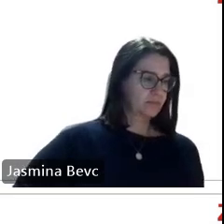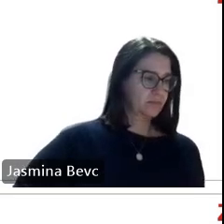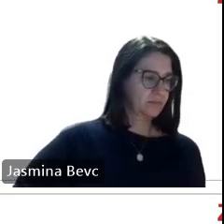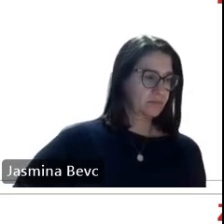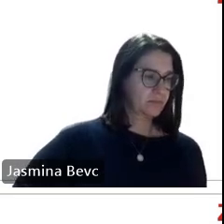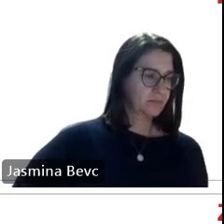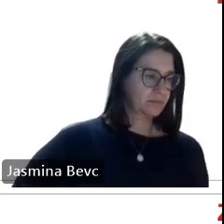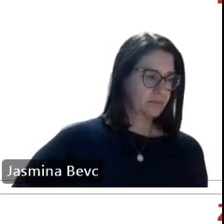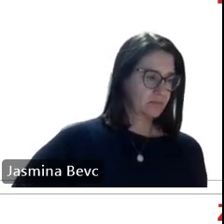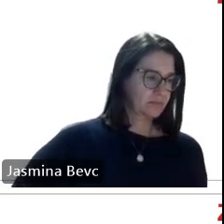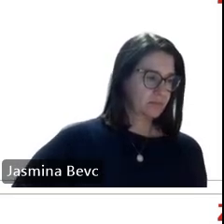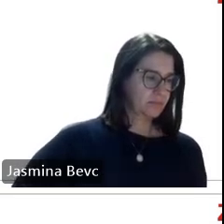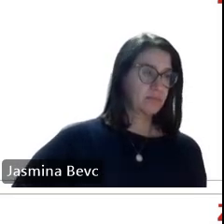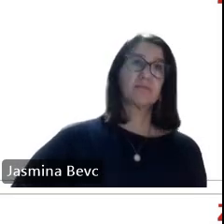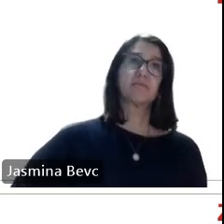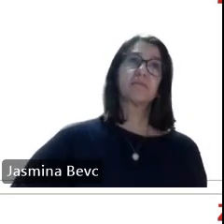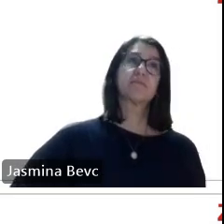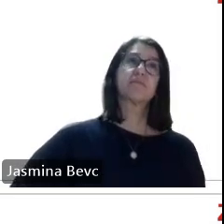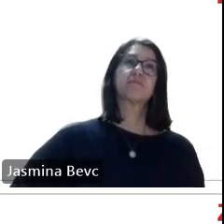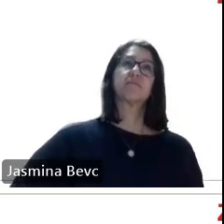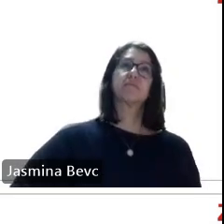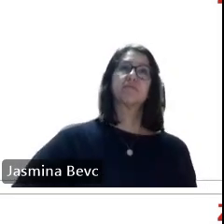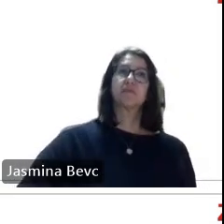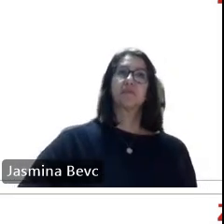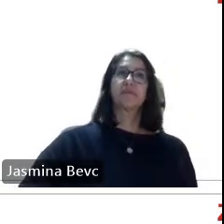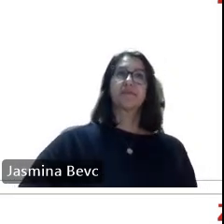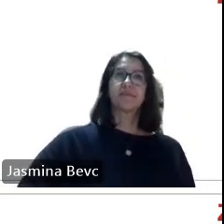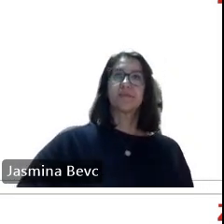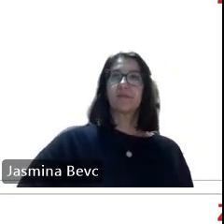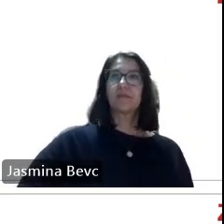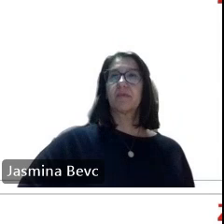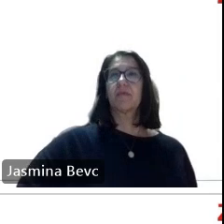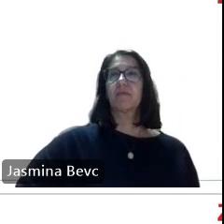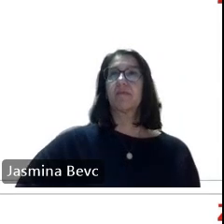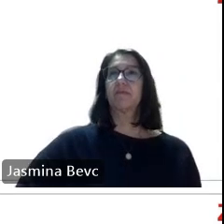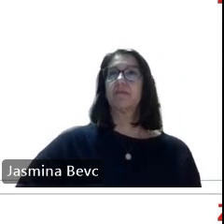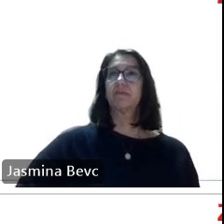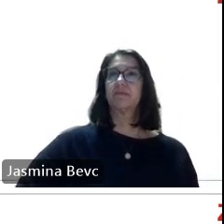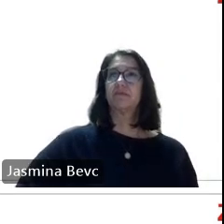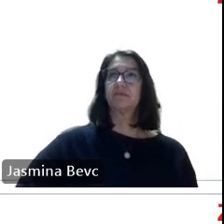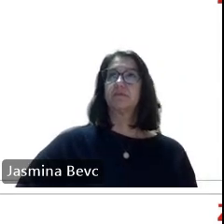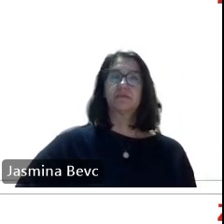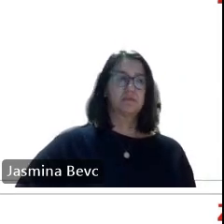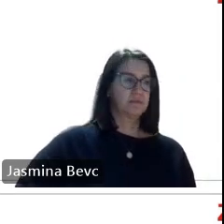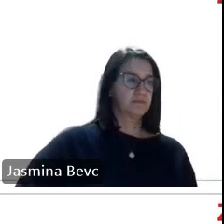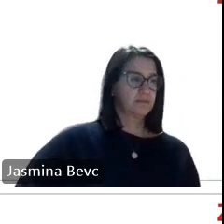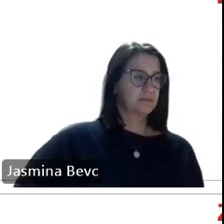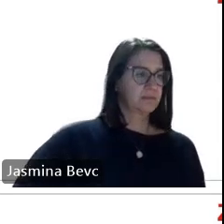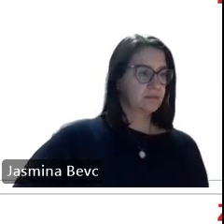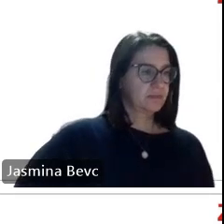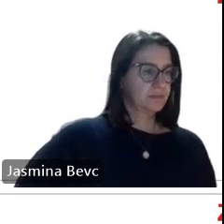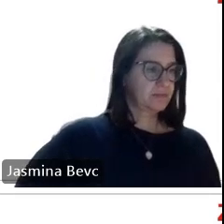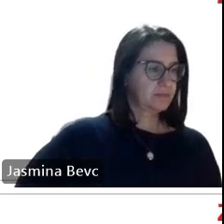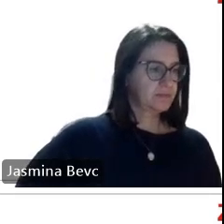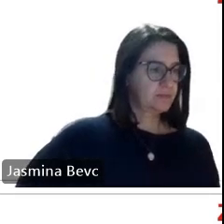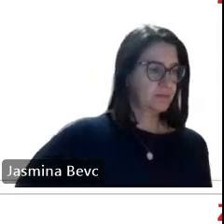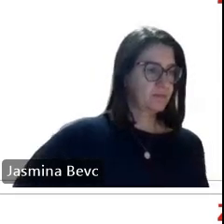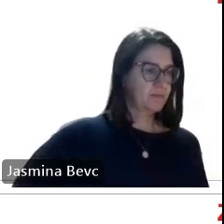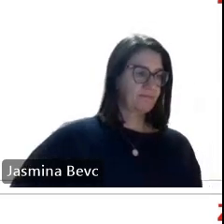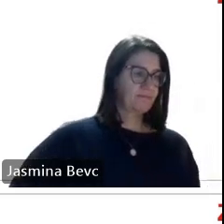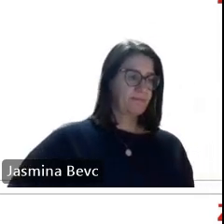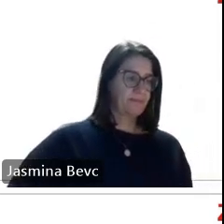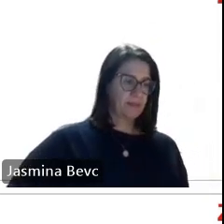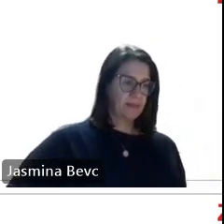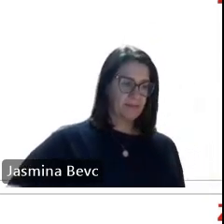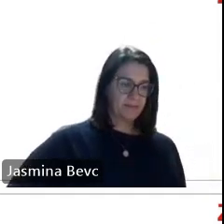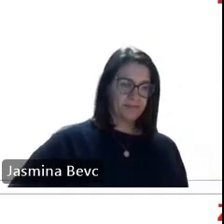pošljemo na testiranje. Pri tem vedno poskušamo izbrati čim več